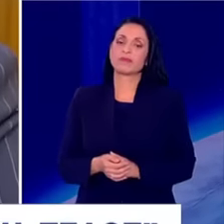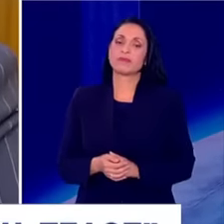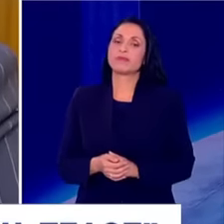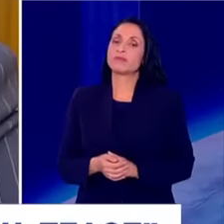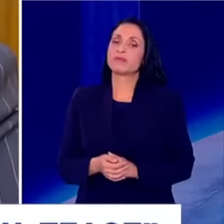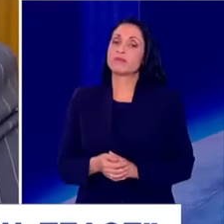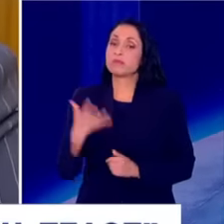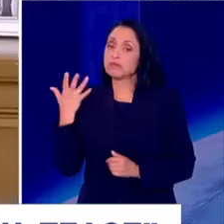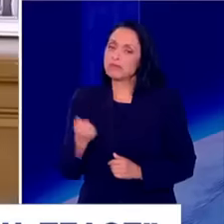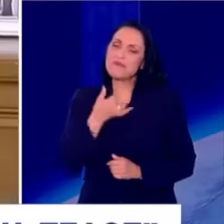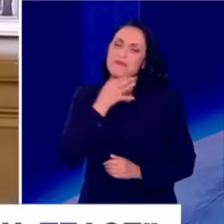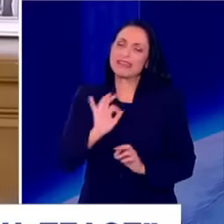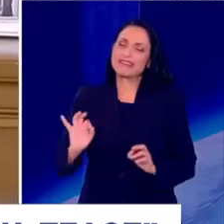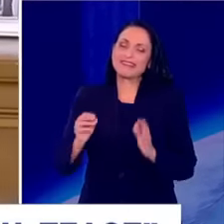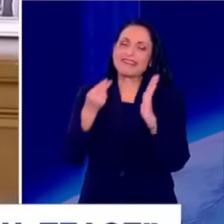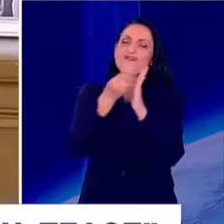υπάρξει και βαθμός.